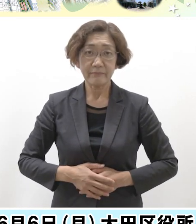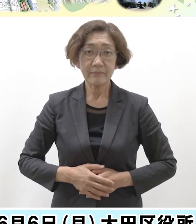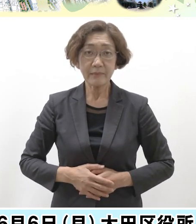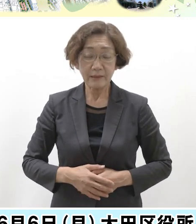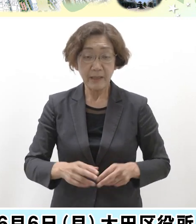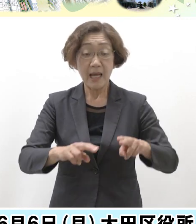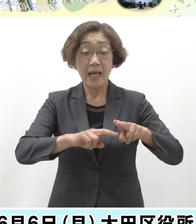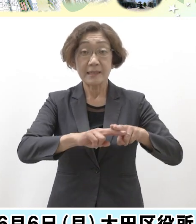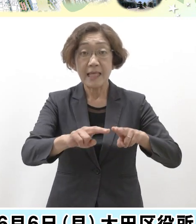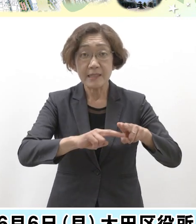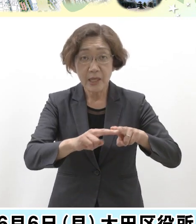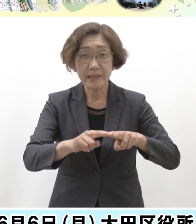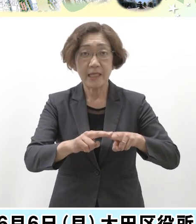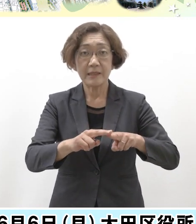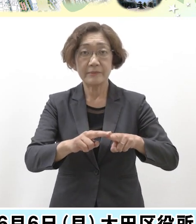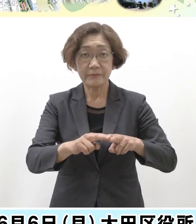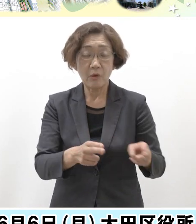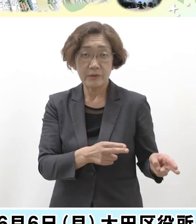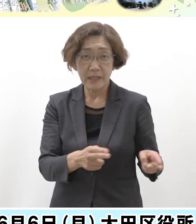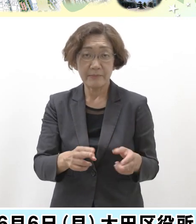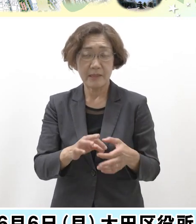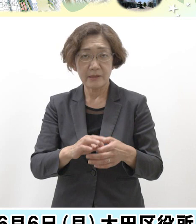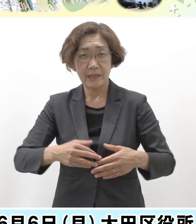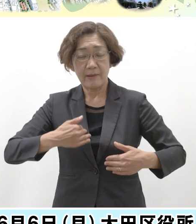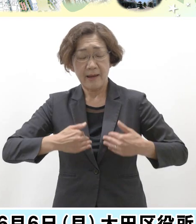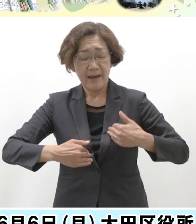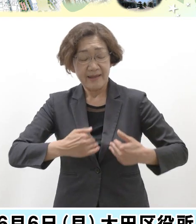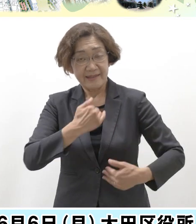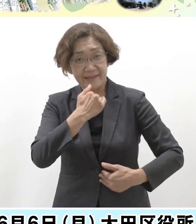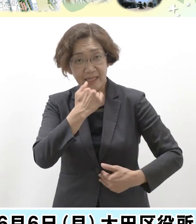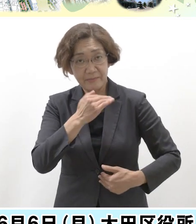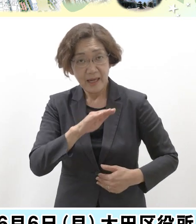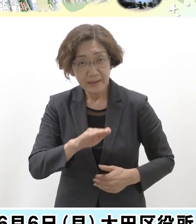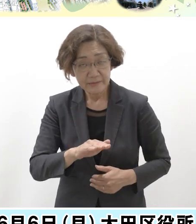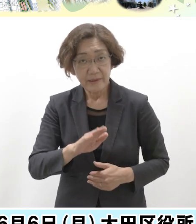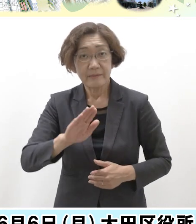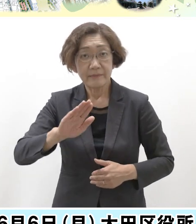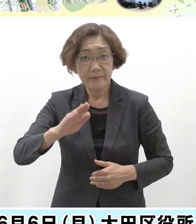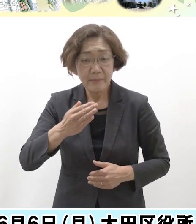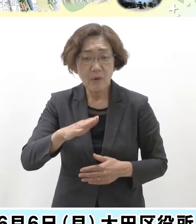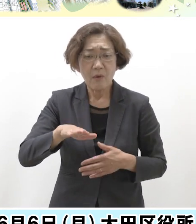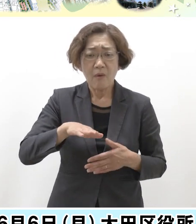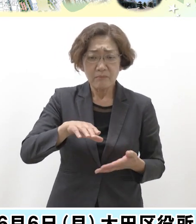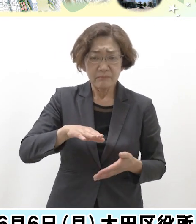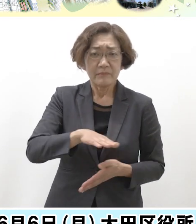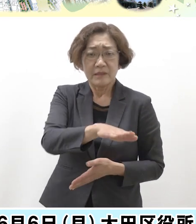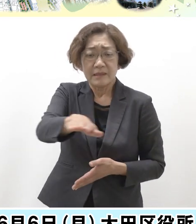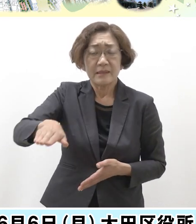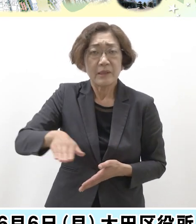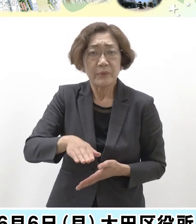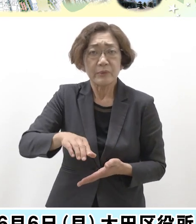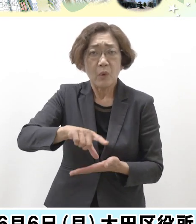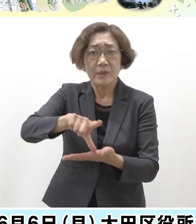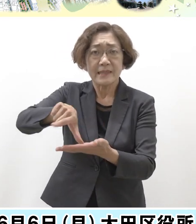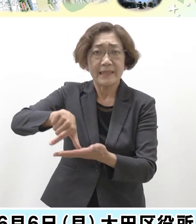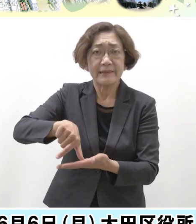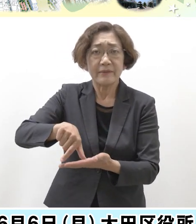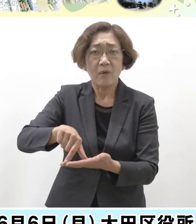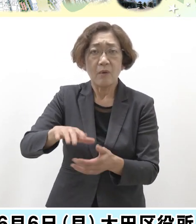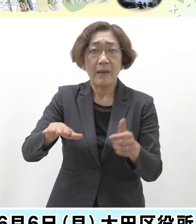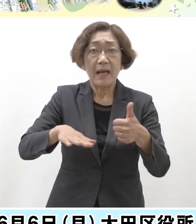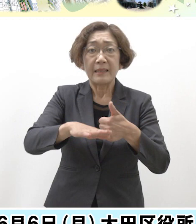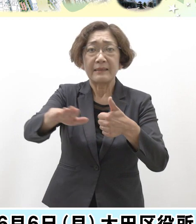ては大きな期待がある一方で、沿線の環境が変化することへの心配の声も当然ござい